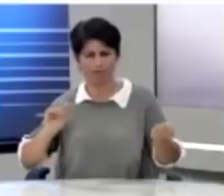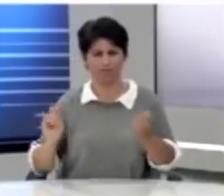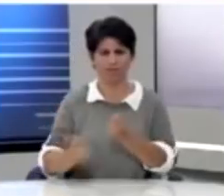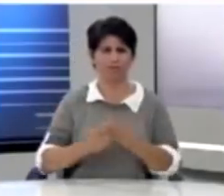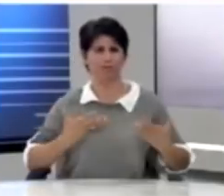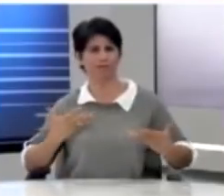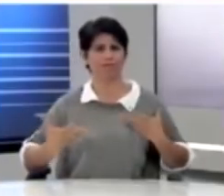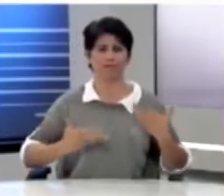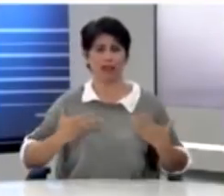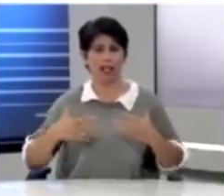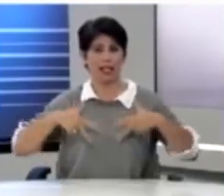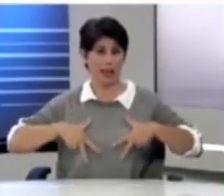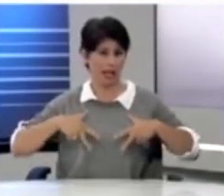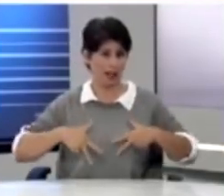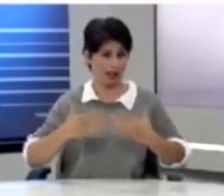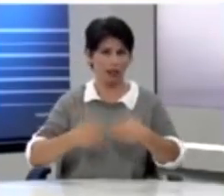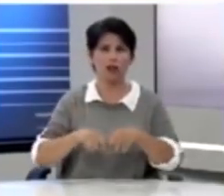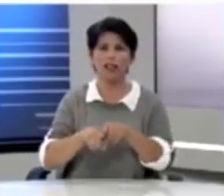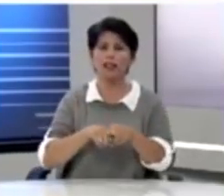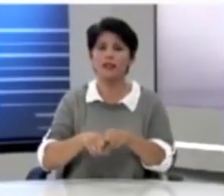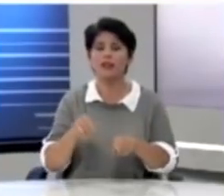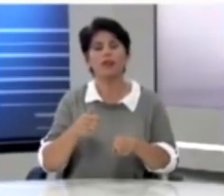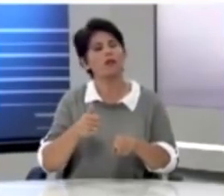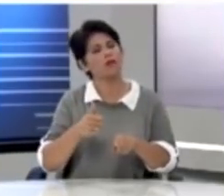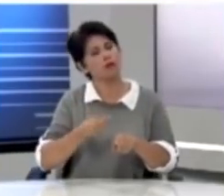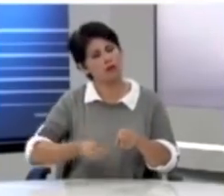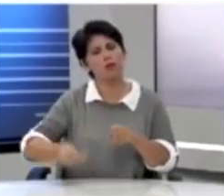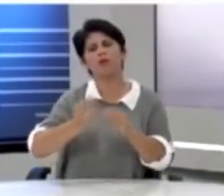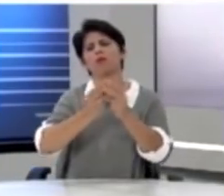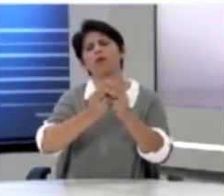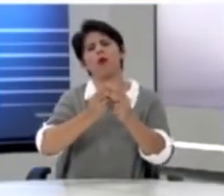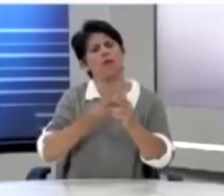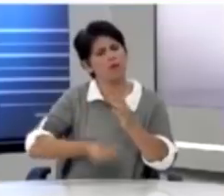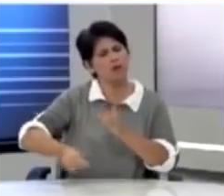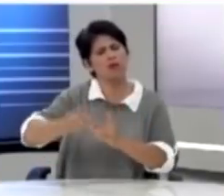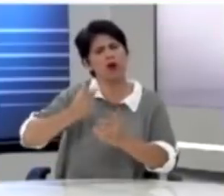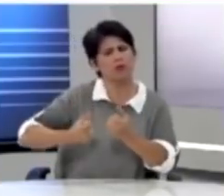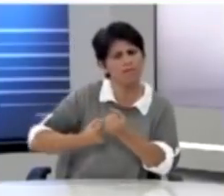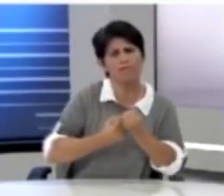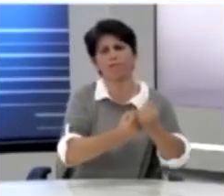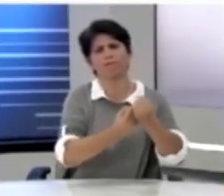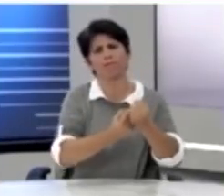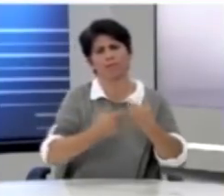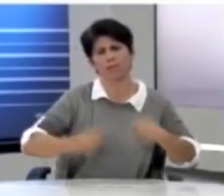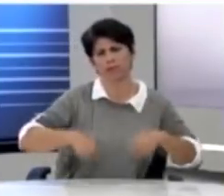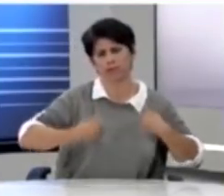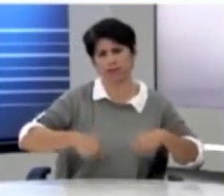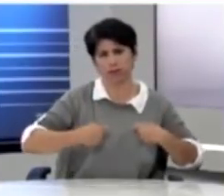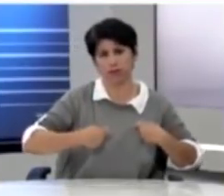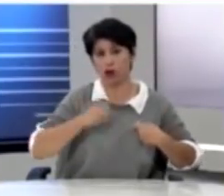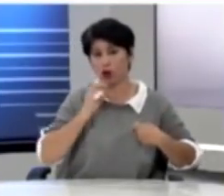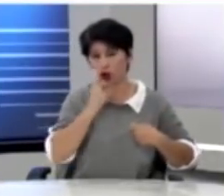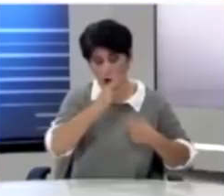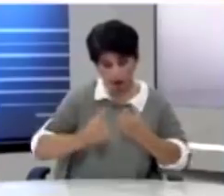οποία διακηρύσσεται αφορά την πιο αποτελεσματική στήριξη του μεγάλου κεφαλαίου για να